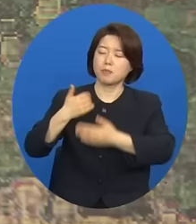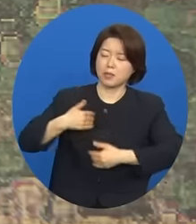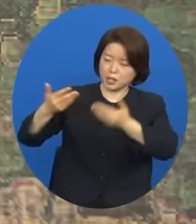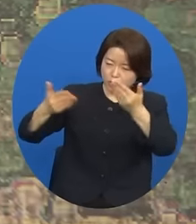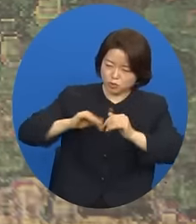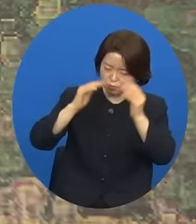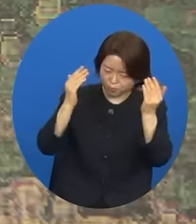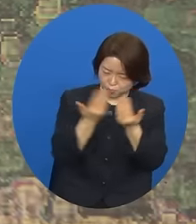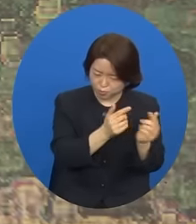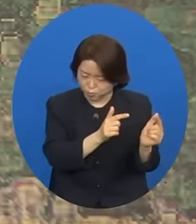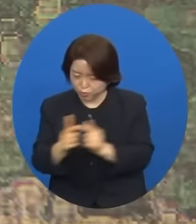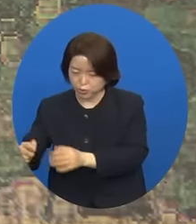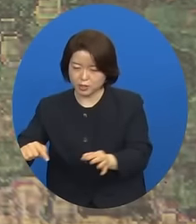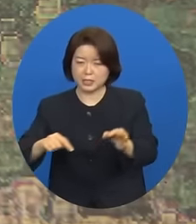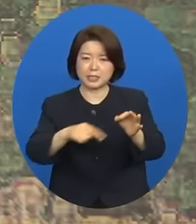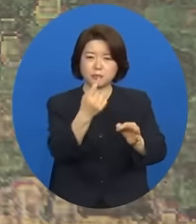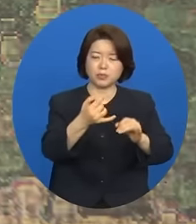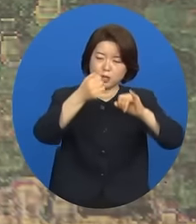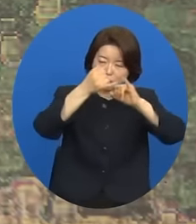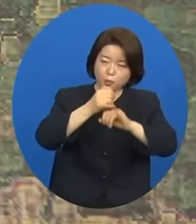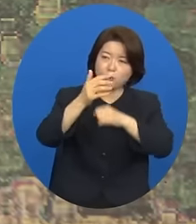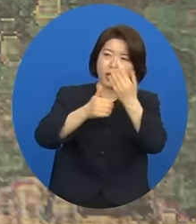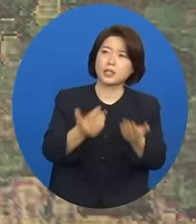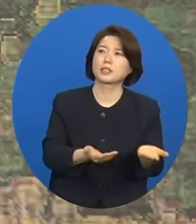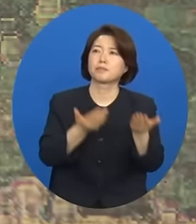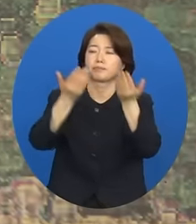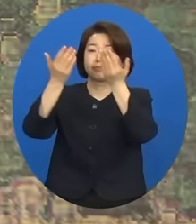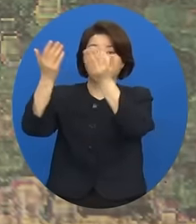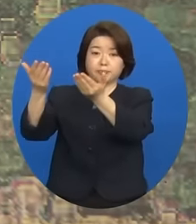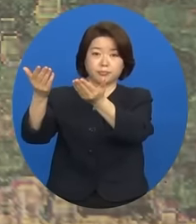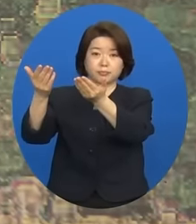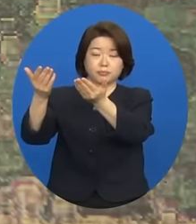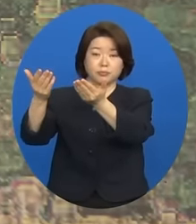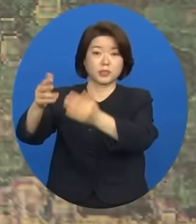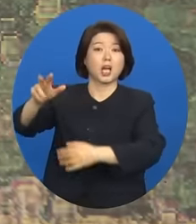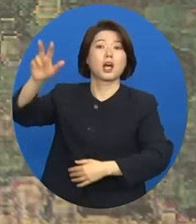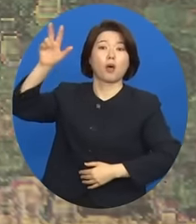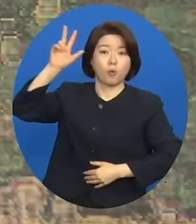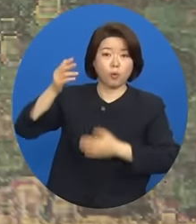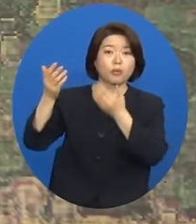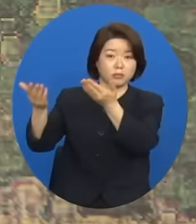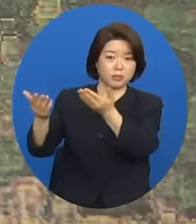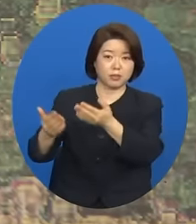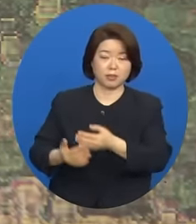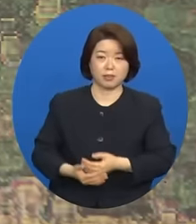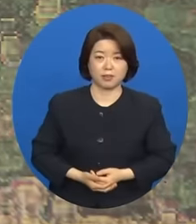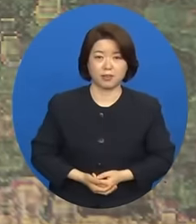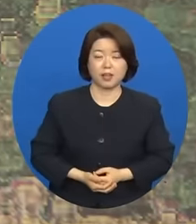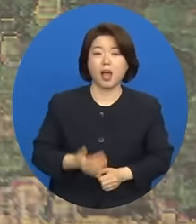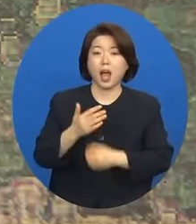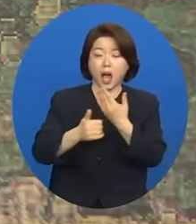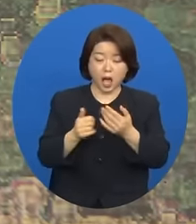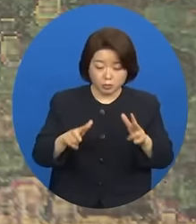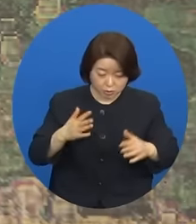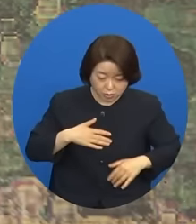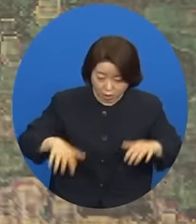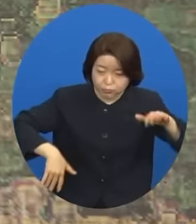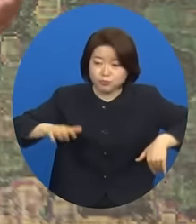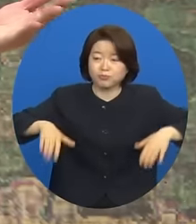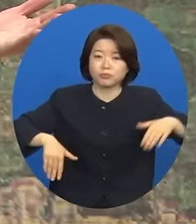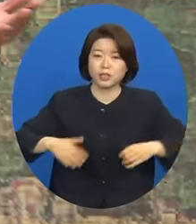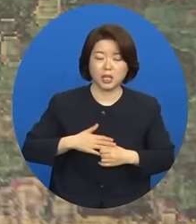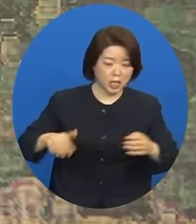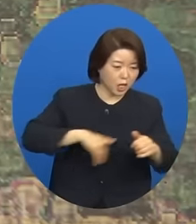것에서 10분의 1을 내가 반드시 하나님께 드리겠습니다 라고 그가 서원을 합니다. 하나님 저는 지금 아무것도 없습니다. 내